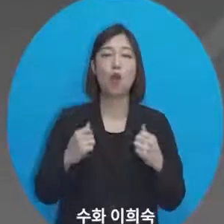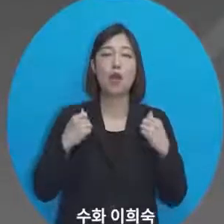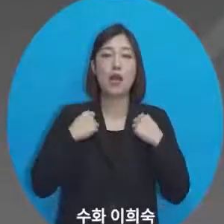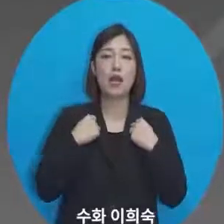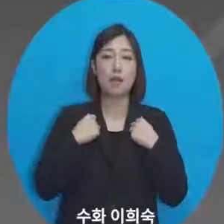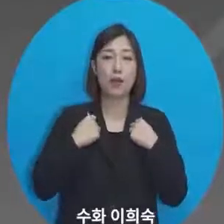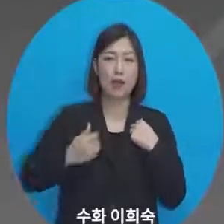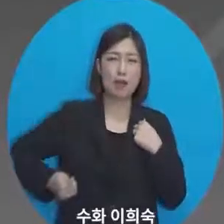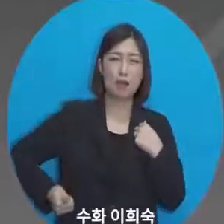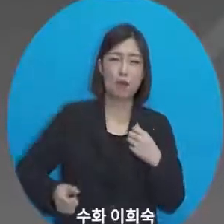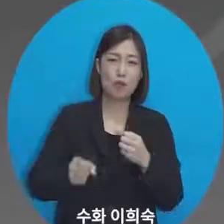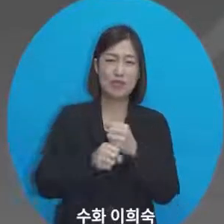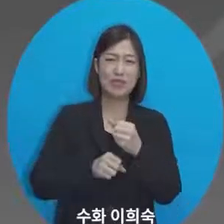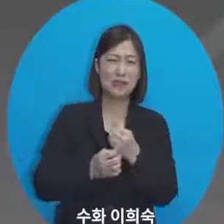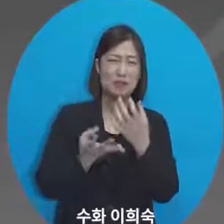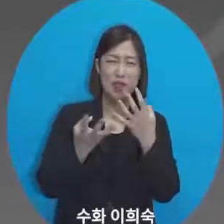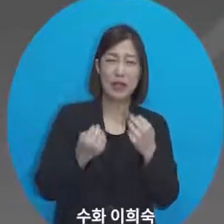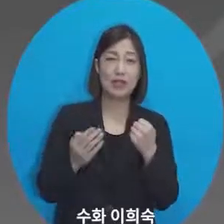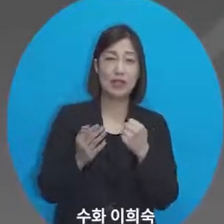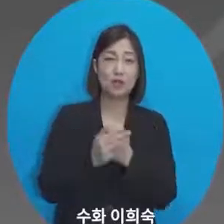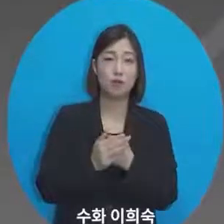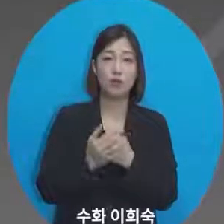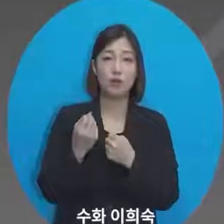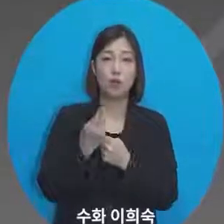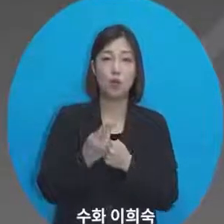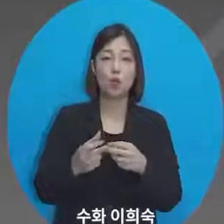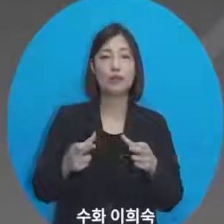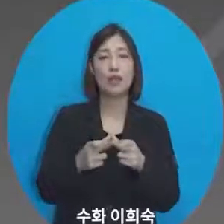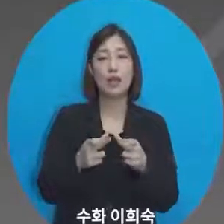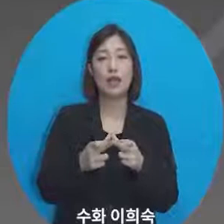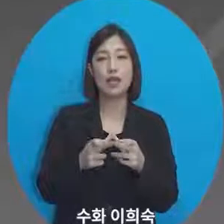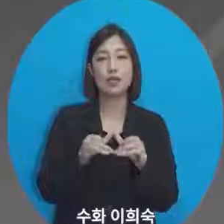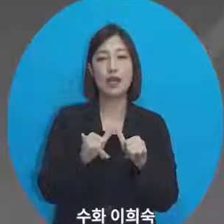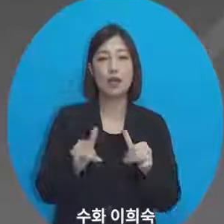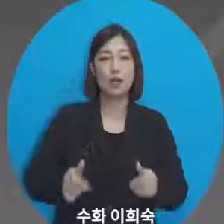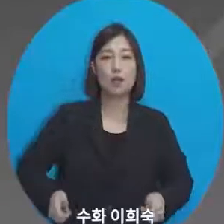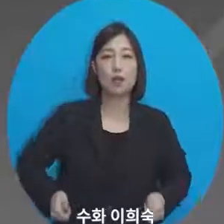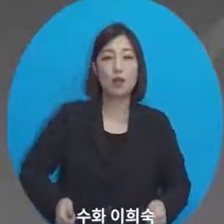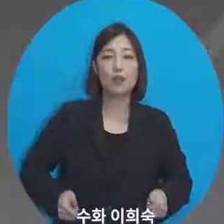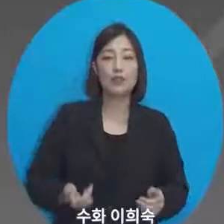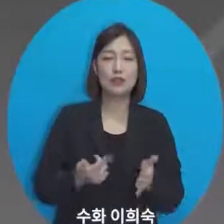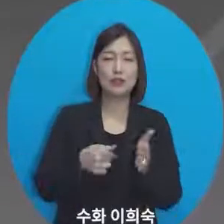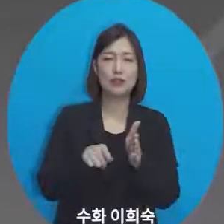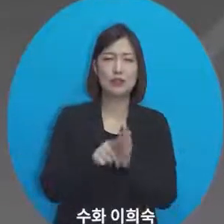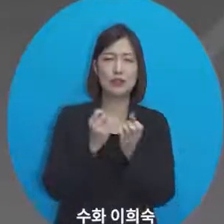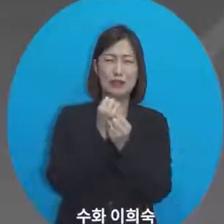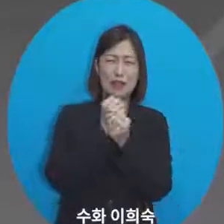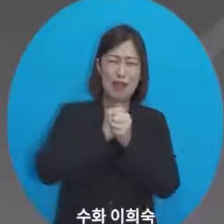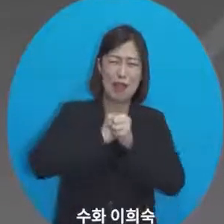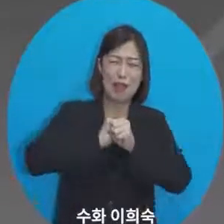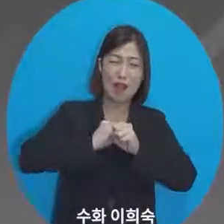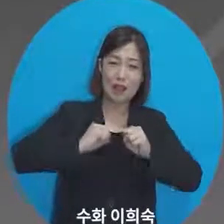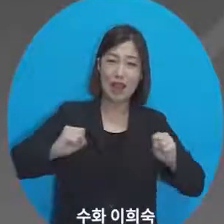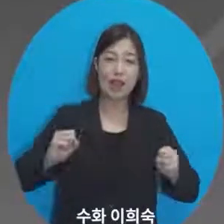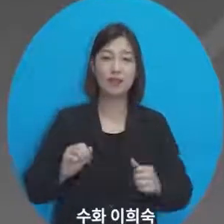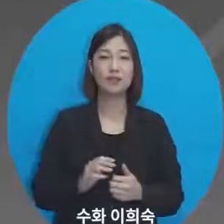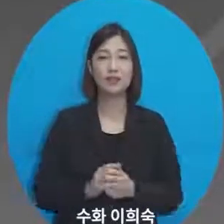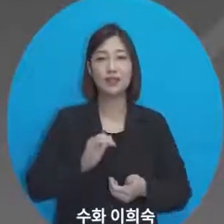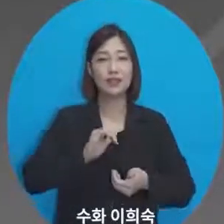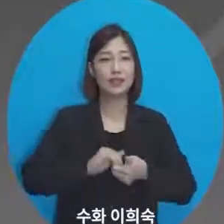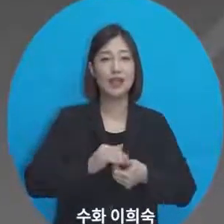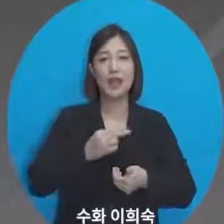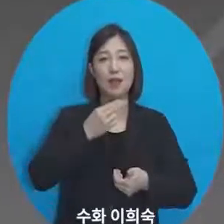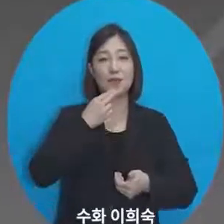개찰구를 적용을 해서 휠체어나 유모차 이동 동선을 별도로 제한하지 않고 구분하지